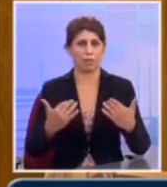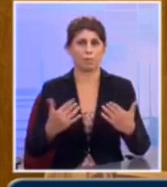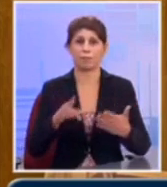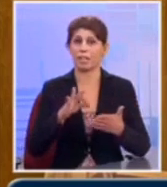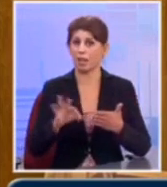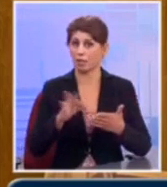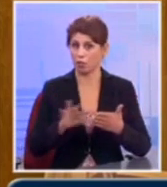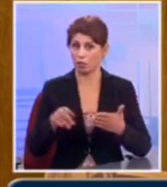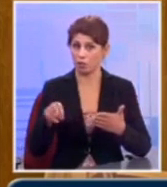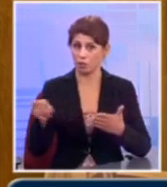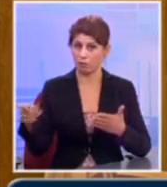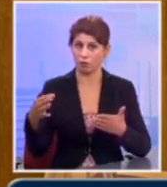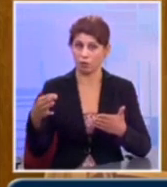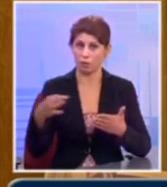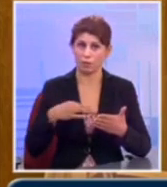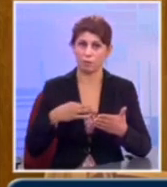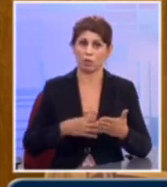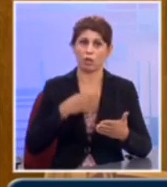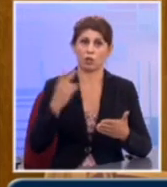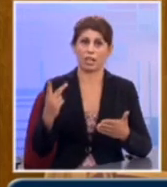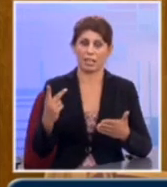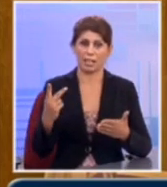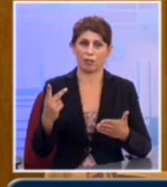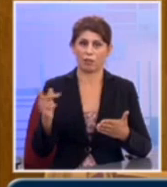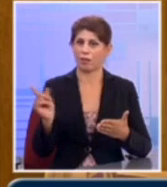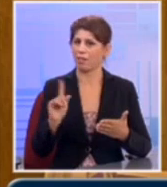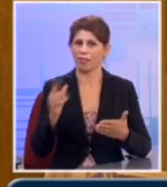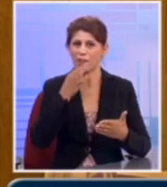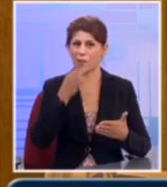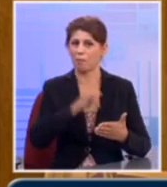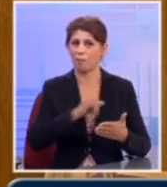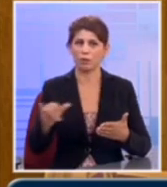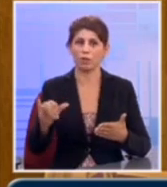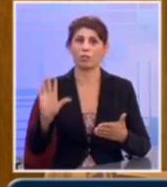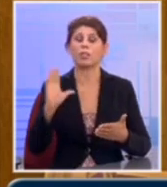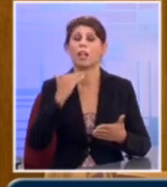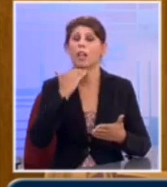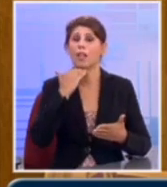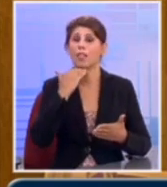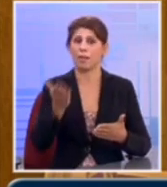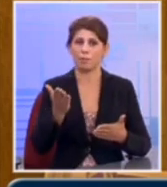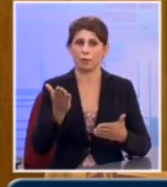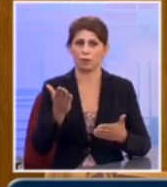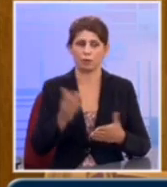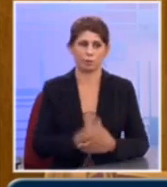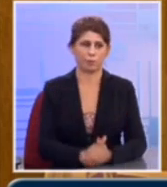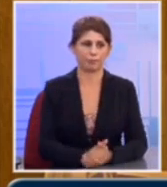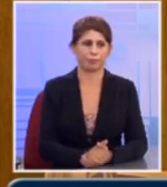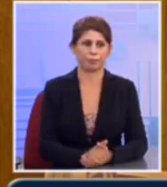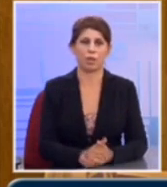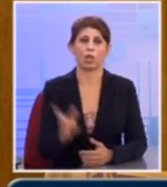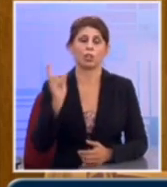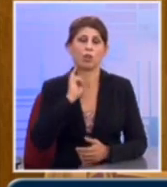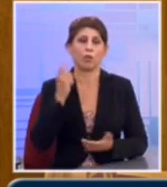διορθώσω σε σχέση με αυτό που είπε ο κύριος κεγκέρογλου δεν έχω πει ποτέ ότι δεν μπορούμε να θίξουμε τον